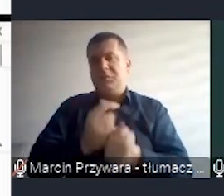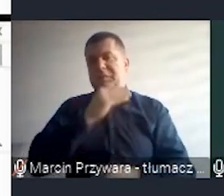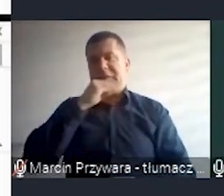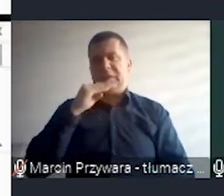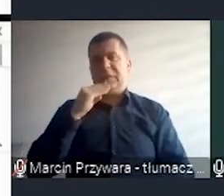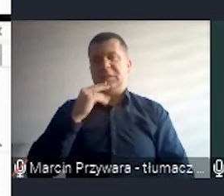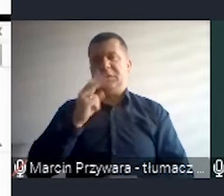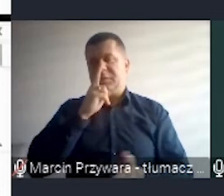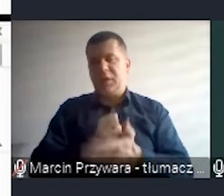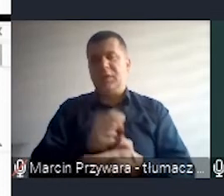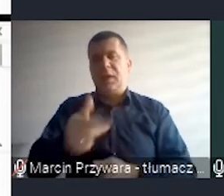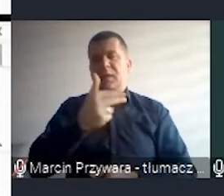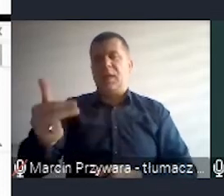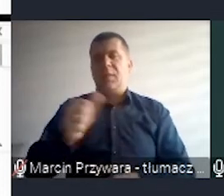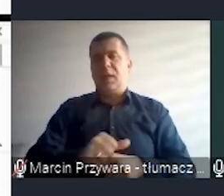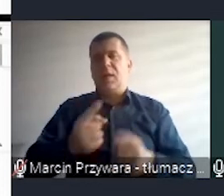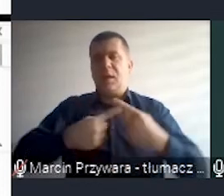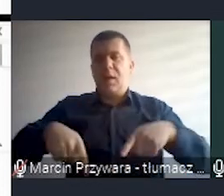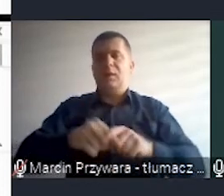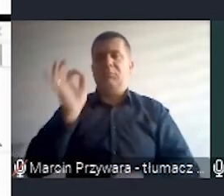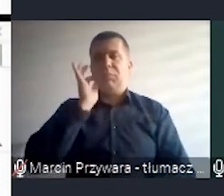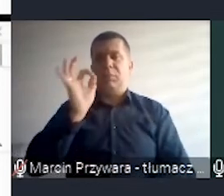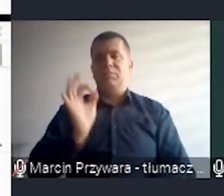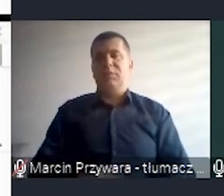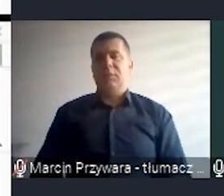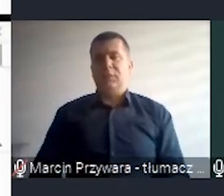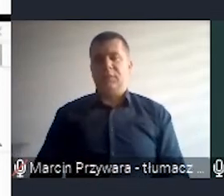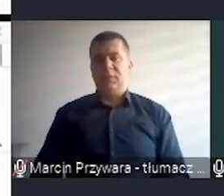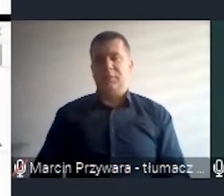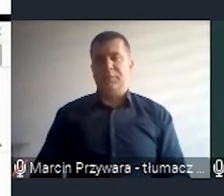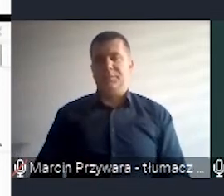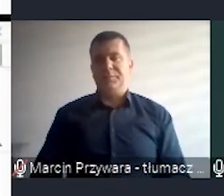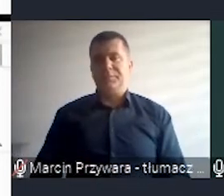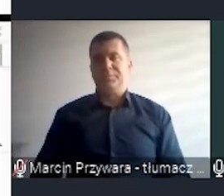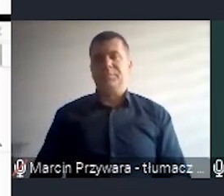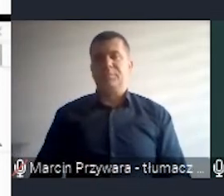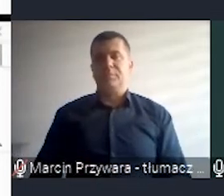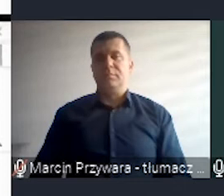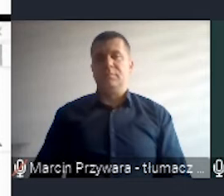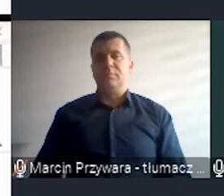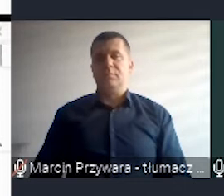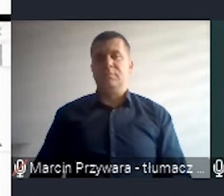do stwierdzenia, że temat jest zrealizowany poprawnie. Czyli